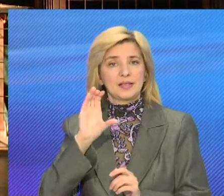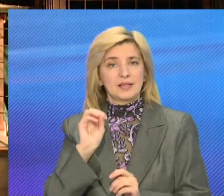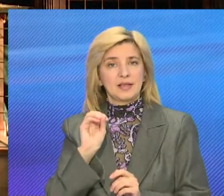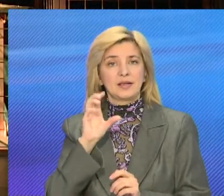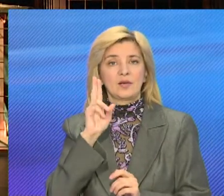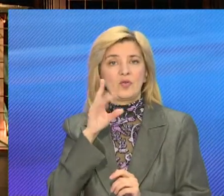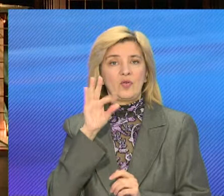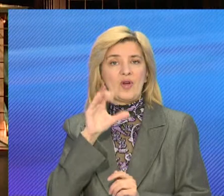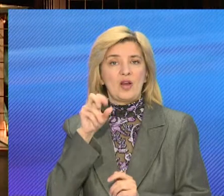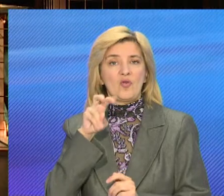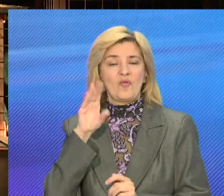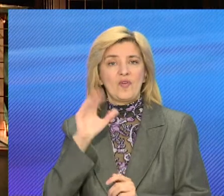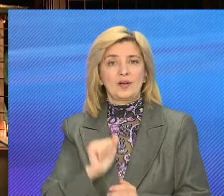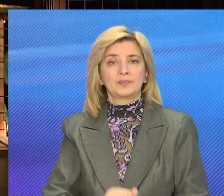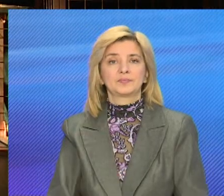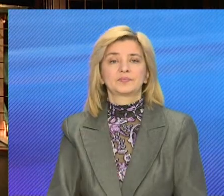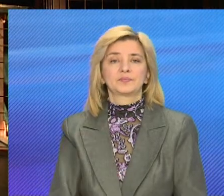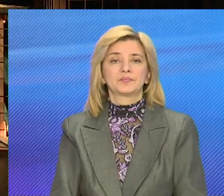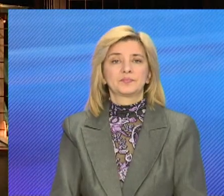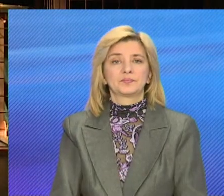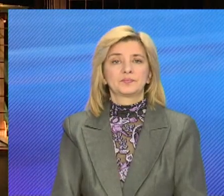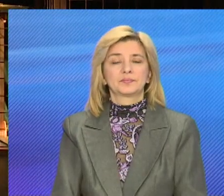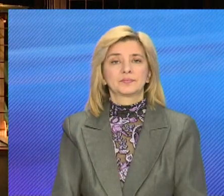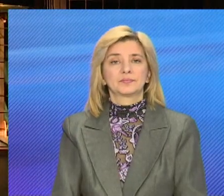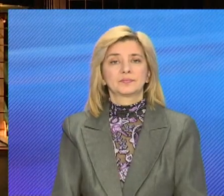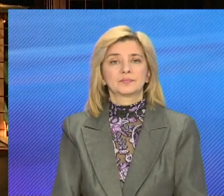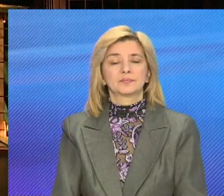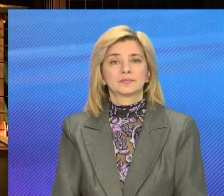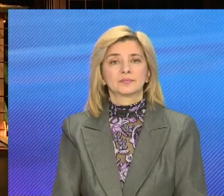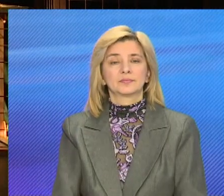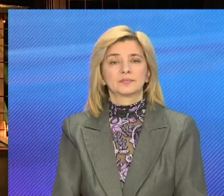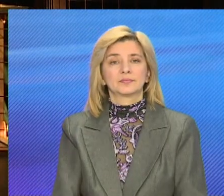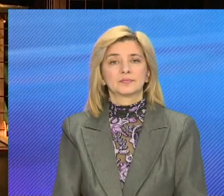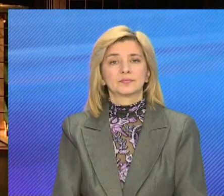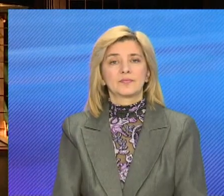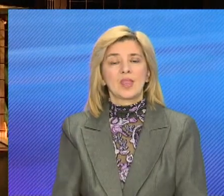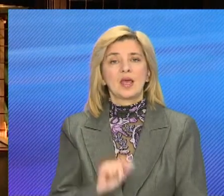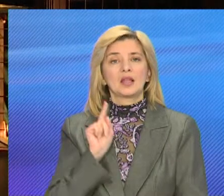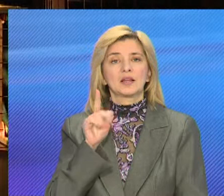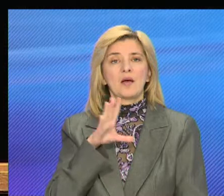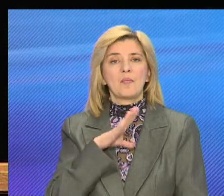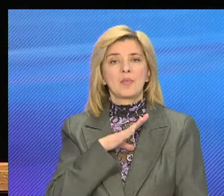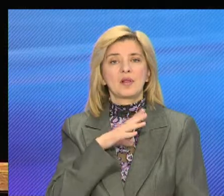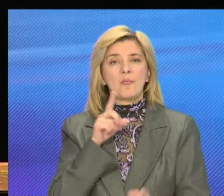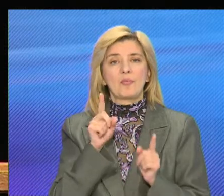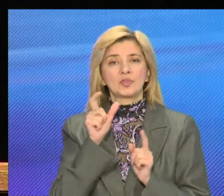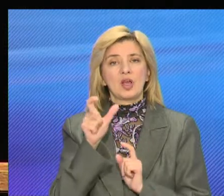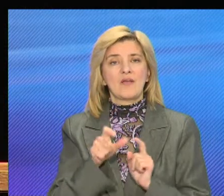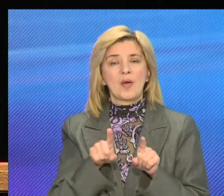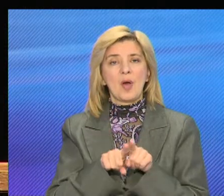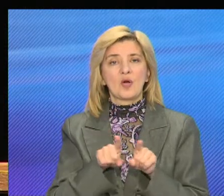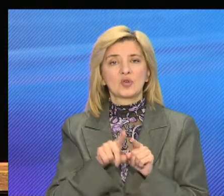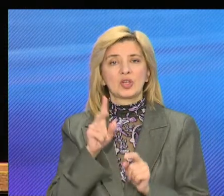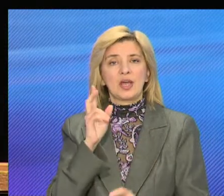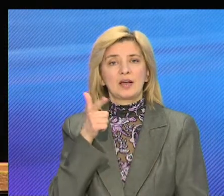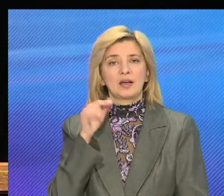Там на древе нехто был, человек вельми подобный на графа Шемета.